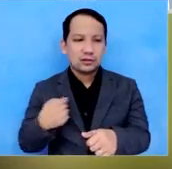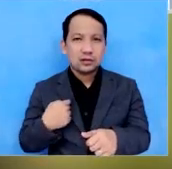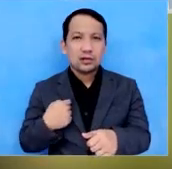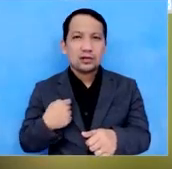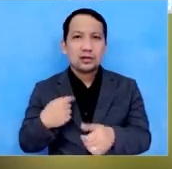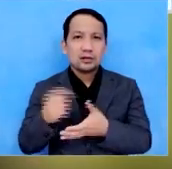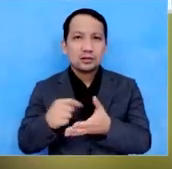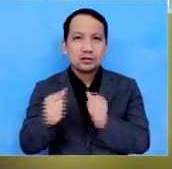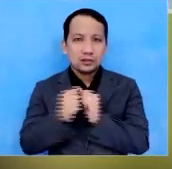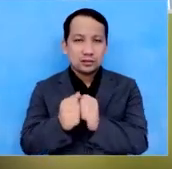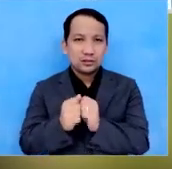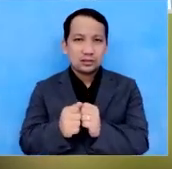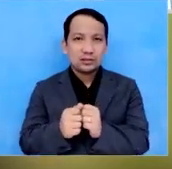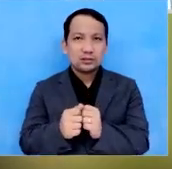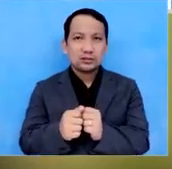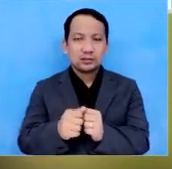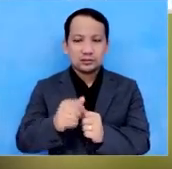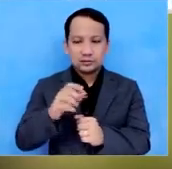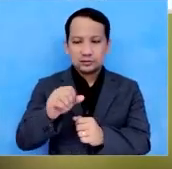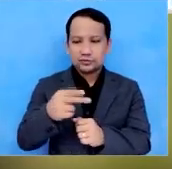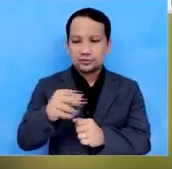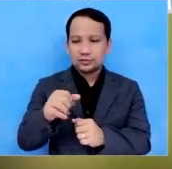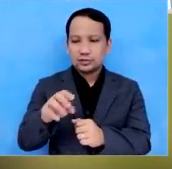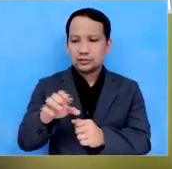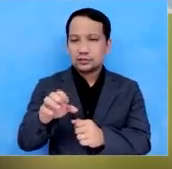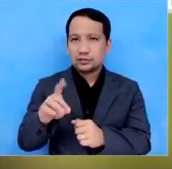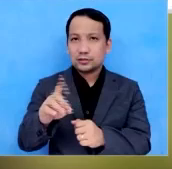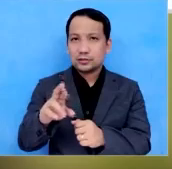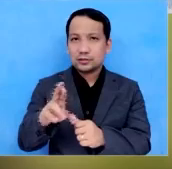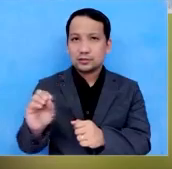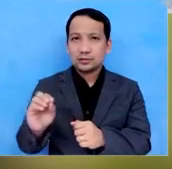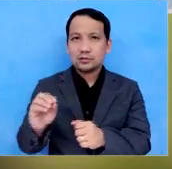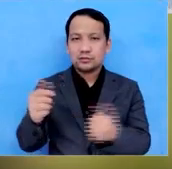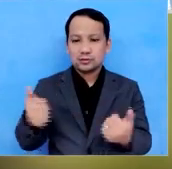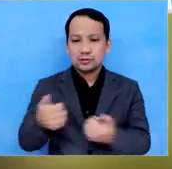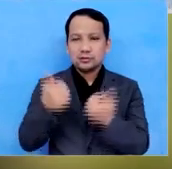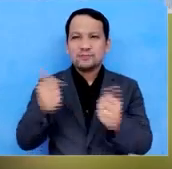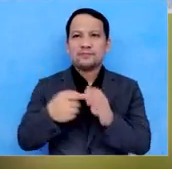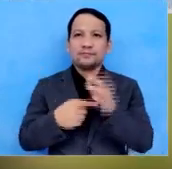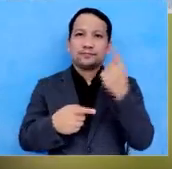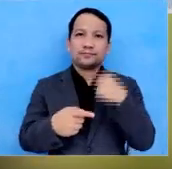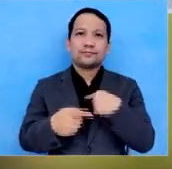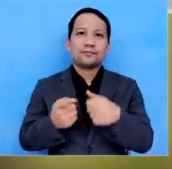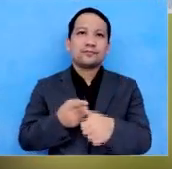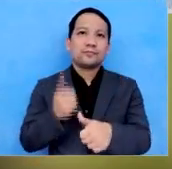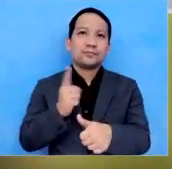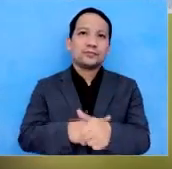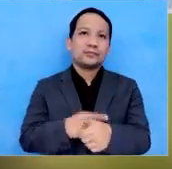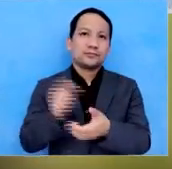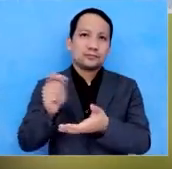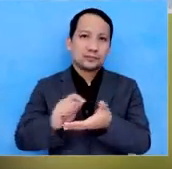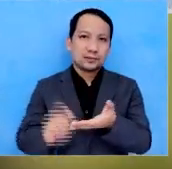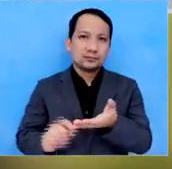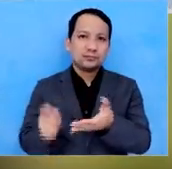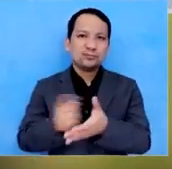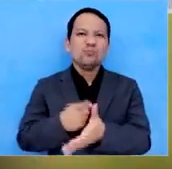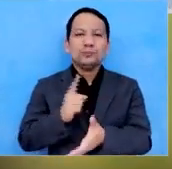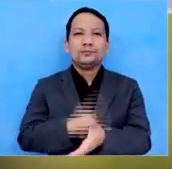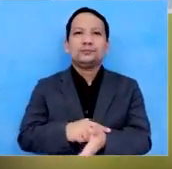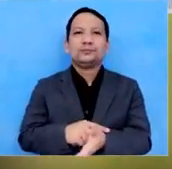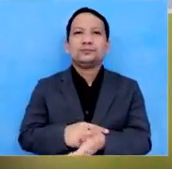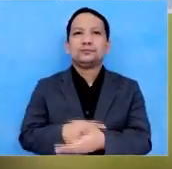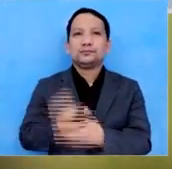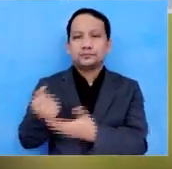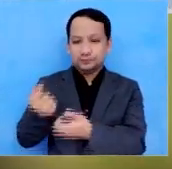co-writer ko si Sean Cedro po. Mm-hmm. And very challenging siya sa akin kasi first time ko po magsulat ng kanta. Actually, sinadjust lang po